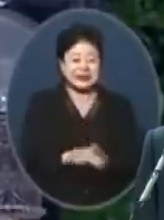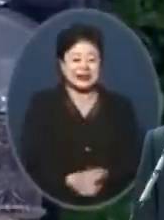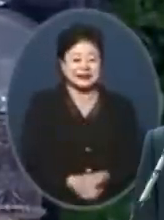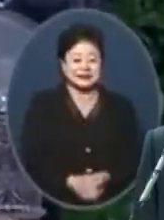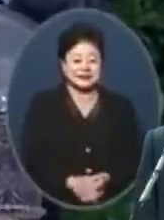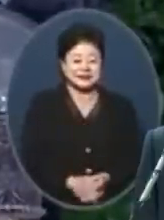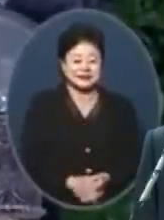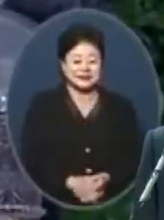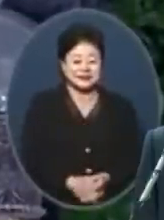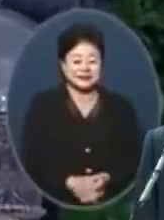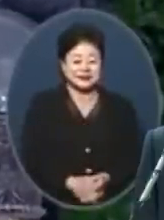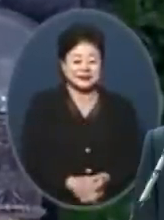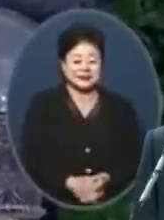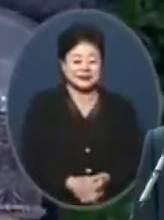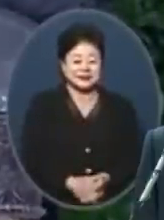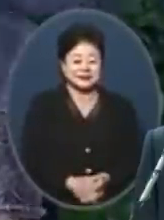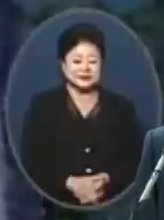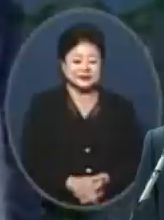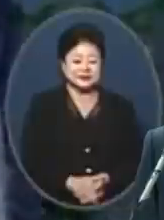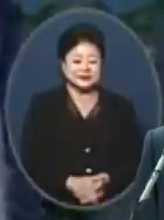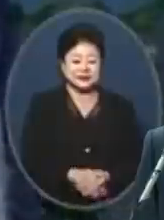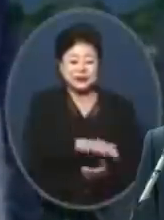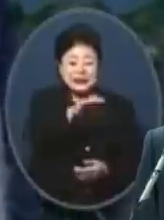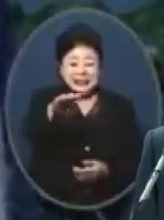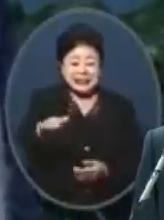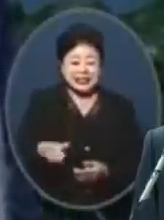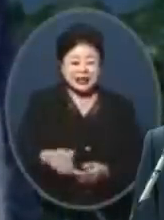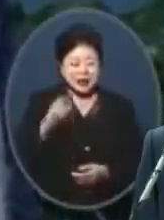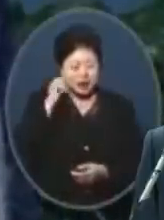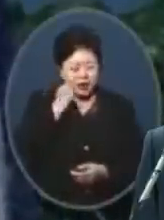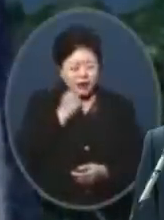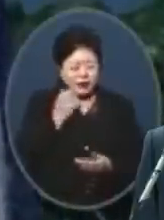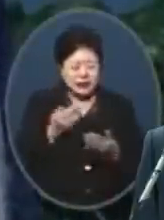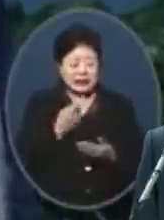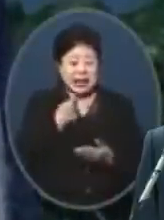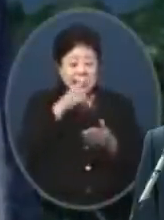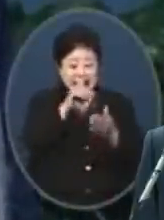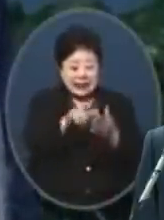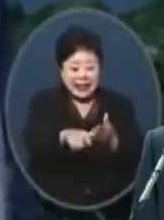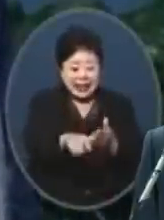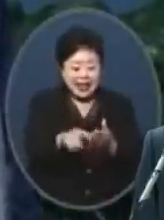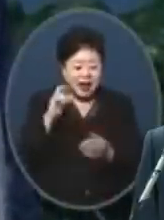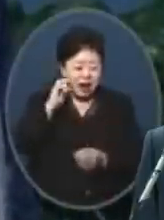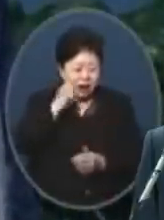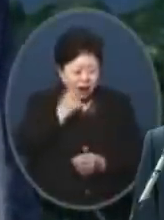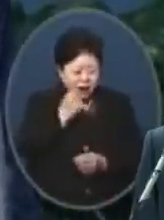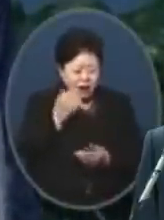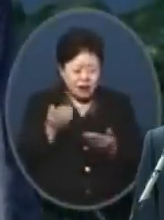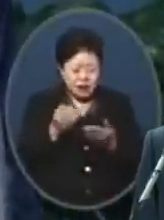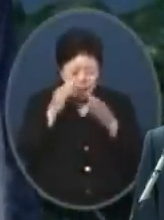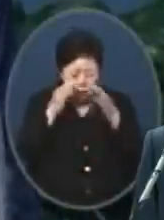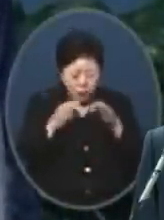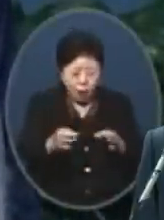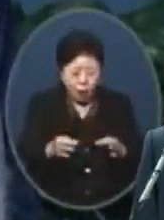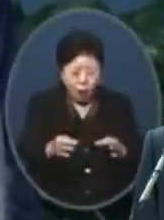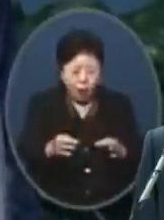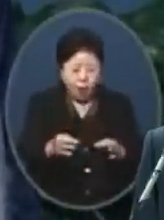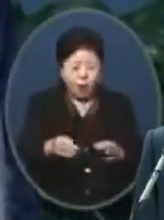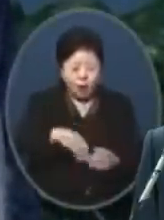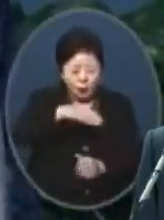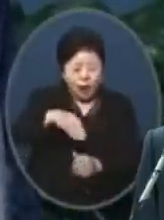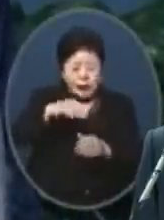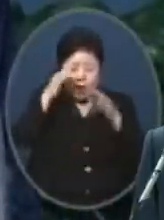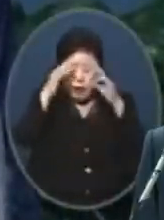life is just like that. 우리가 어려운 일을 당하면 그 어려운 일을 바라보고 주위